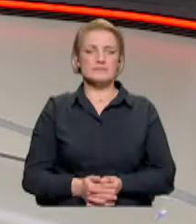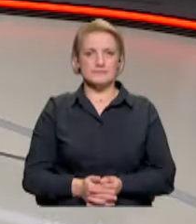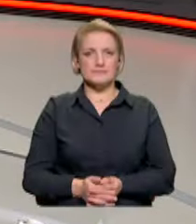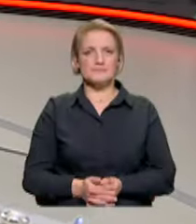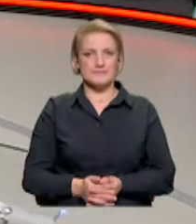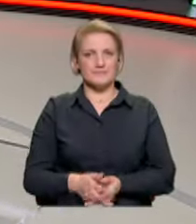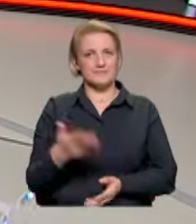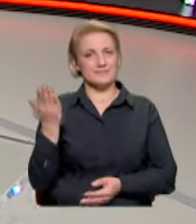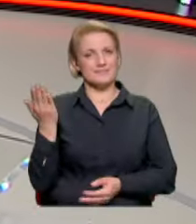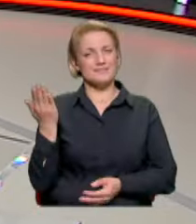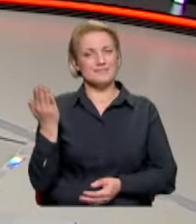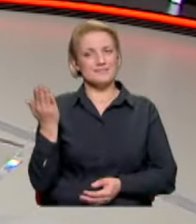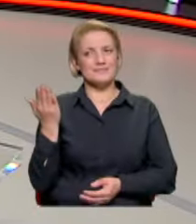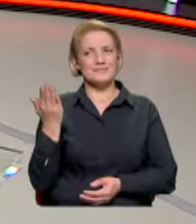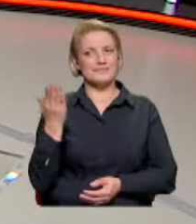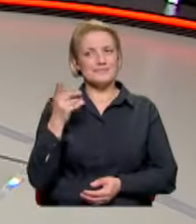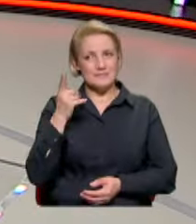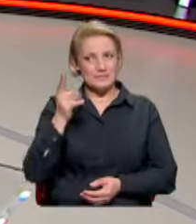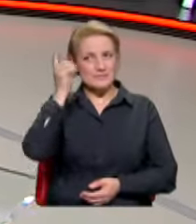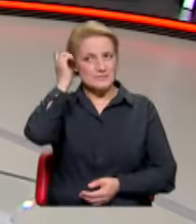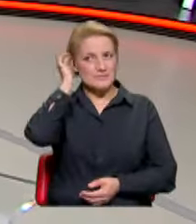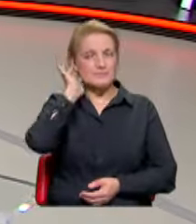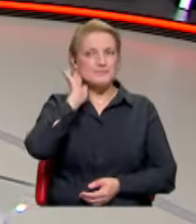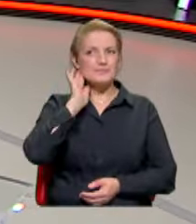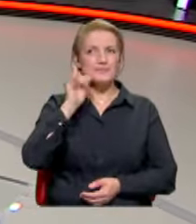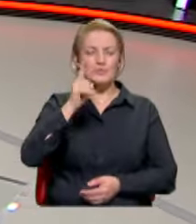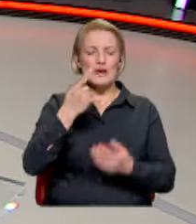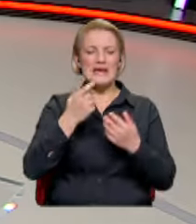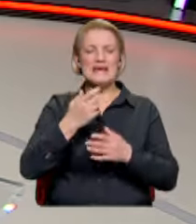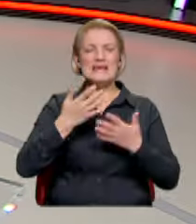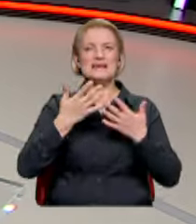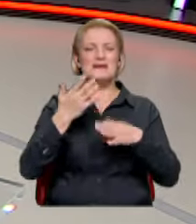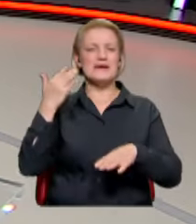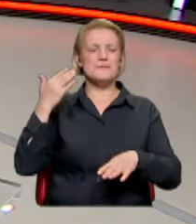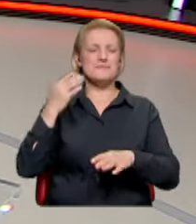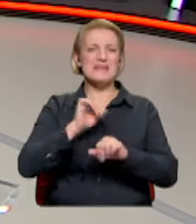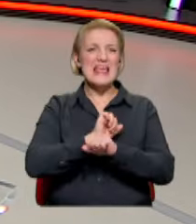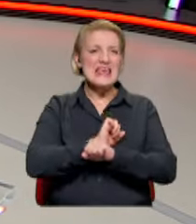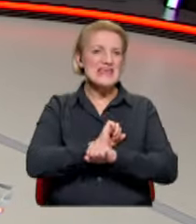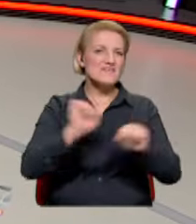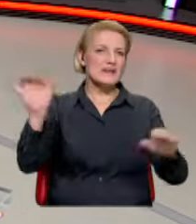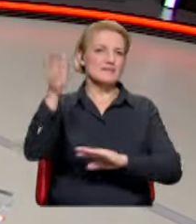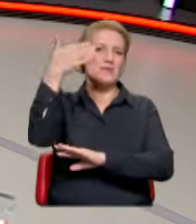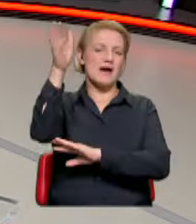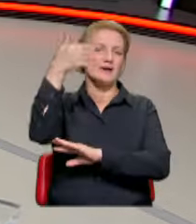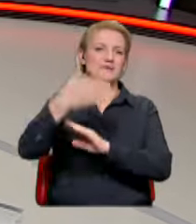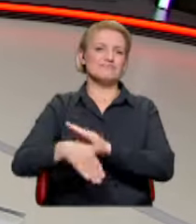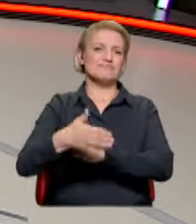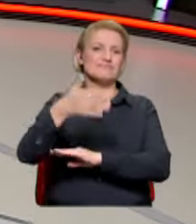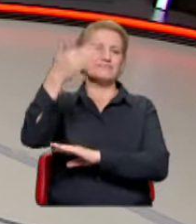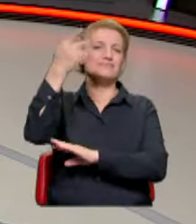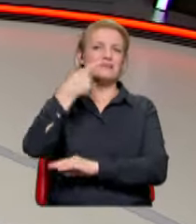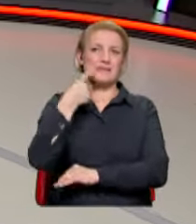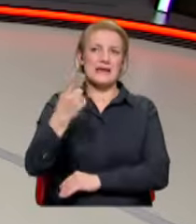Şimdi bunu artık Yani bu iflas bayrağını çektikleri anlamına geliyor biliyorsunuz değil mi kredi kartı